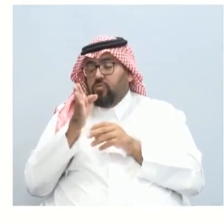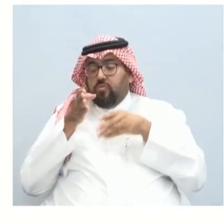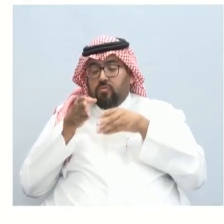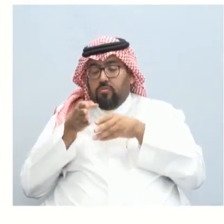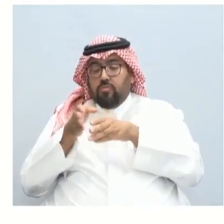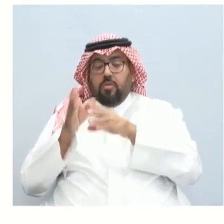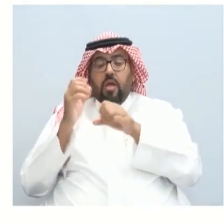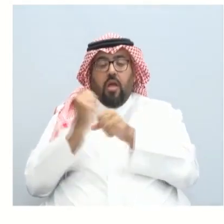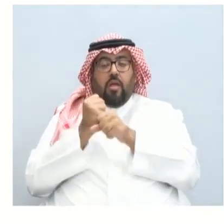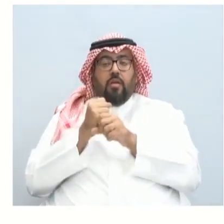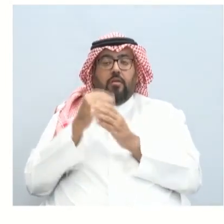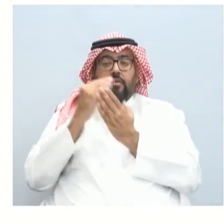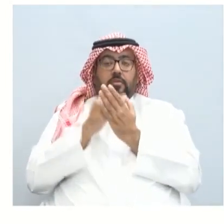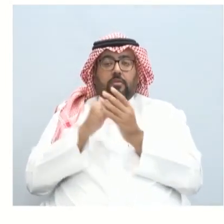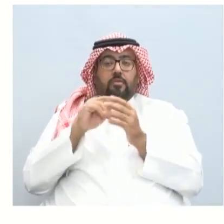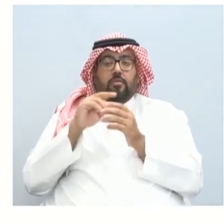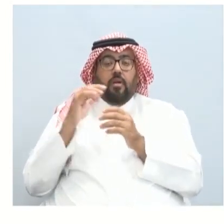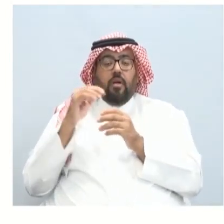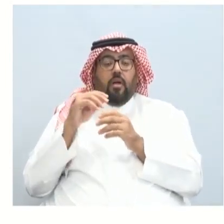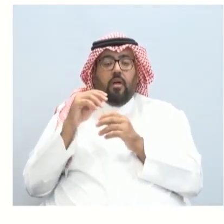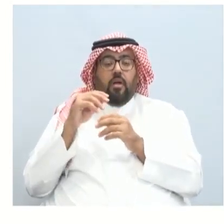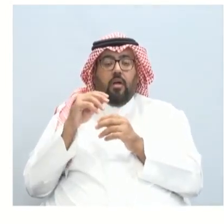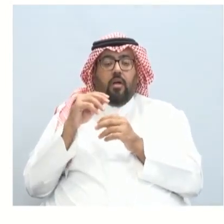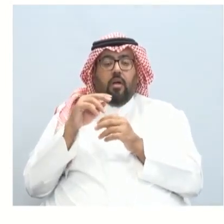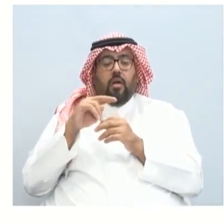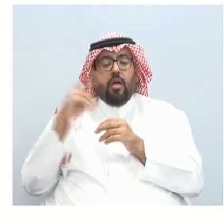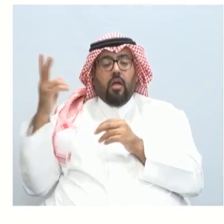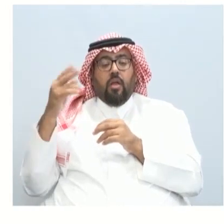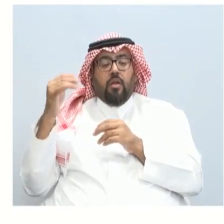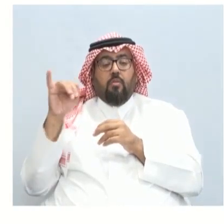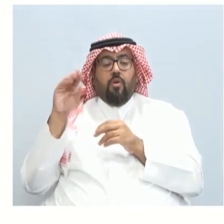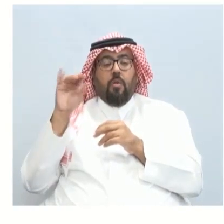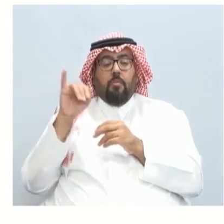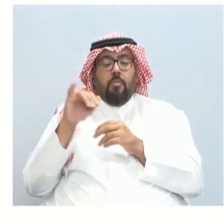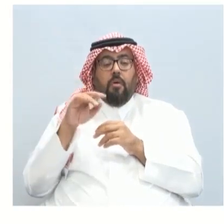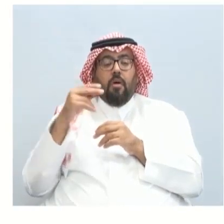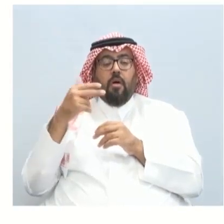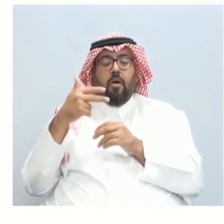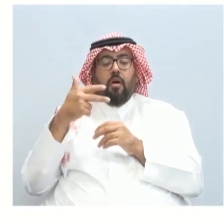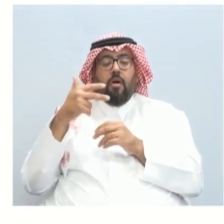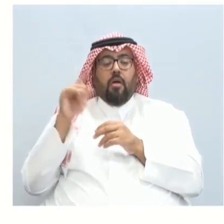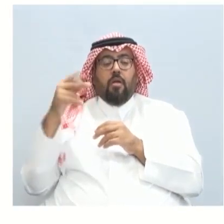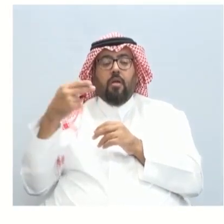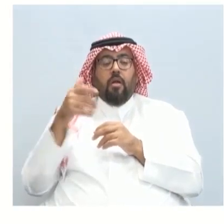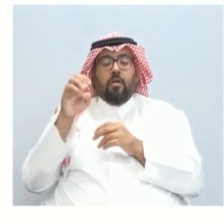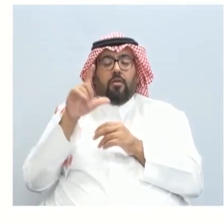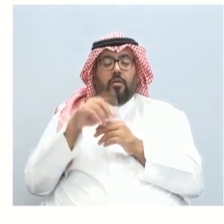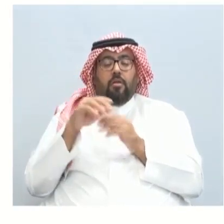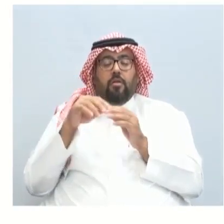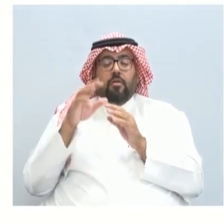ونقوم بتنفيذ الاعمال المهمه او الغير مهمه الغير عاجله في حال